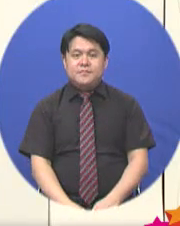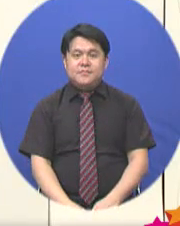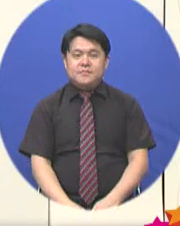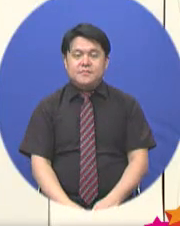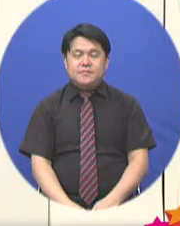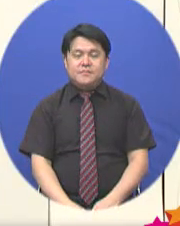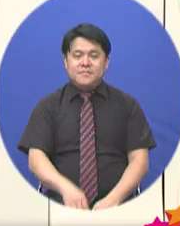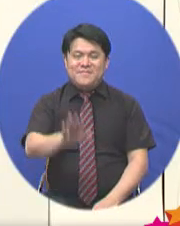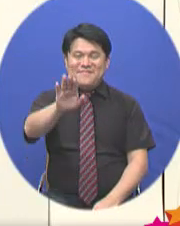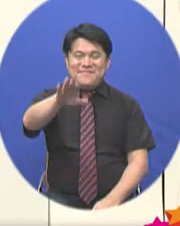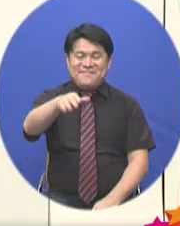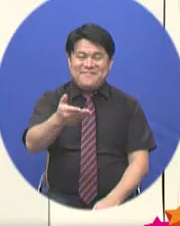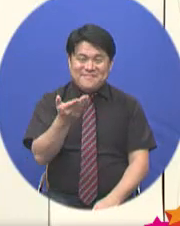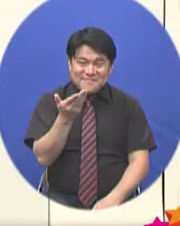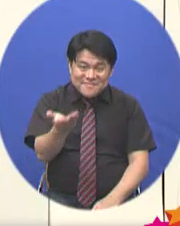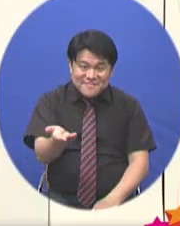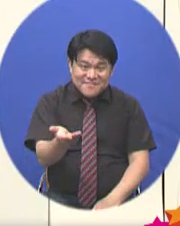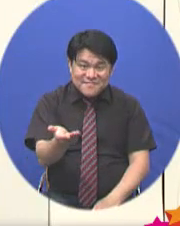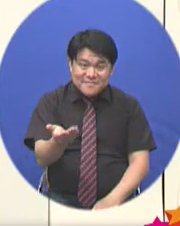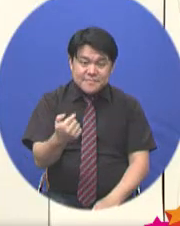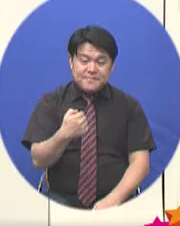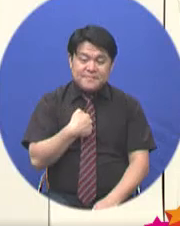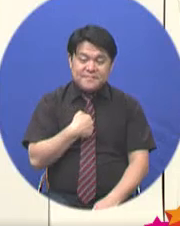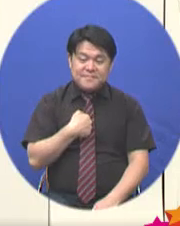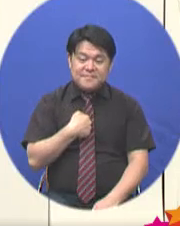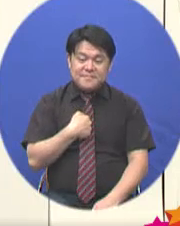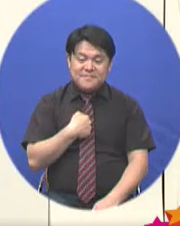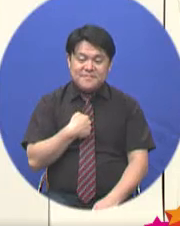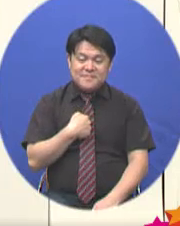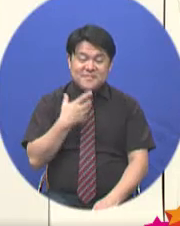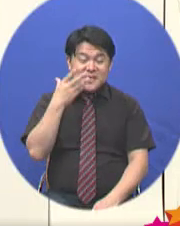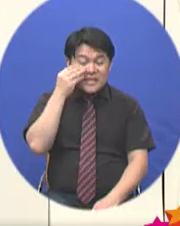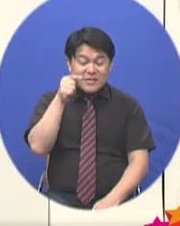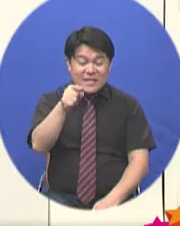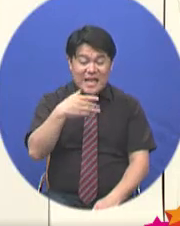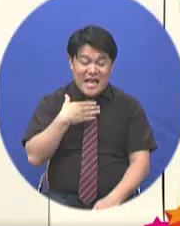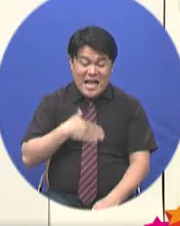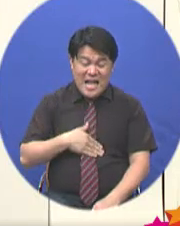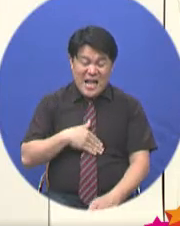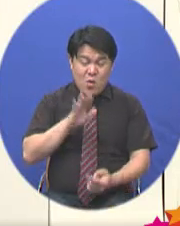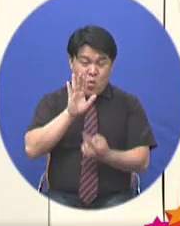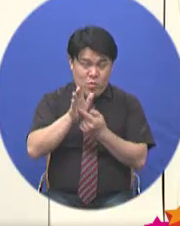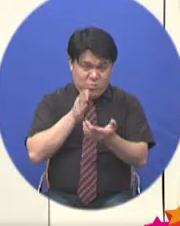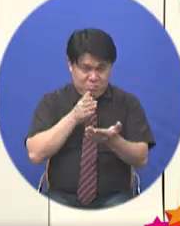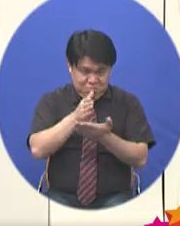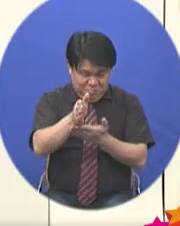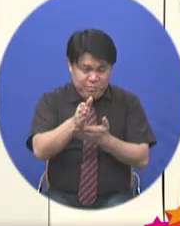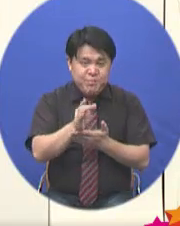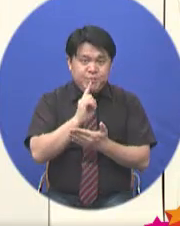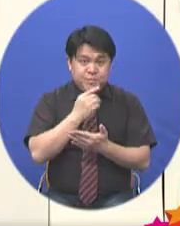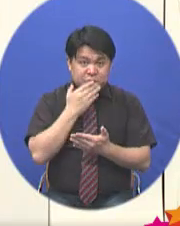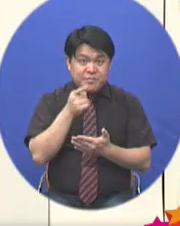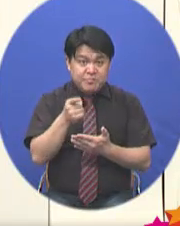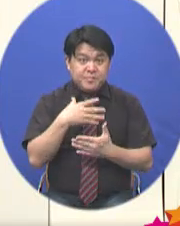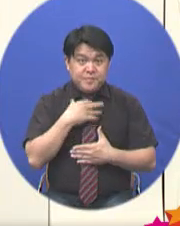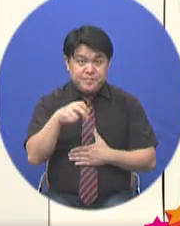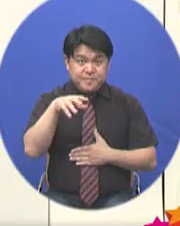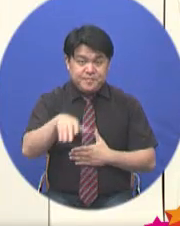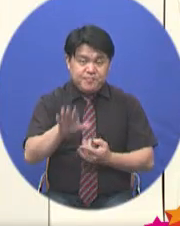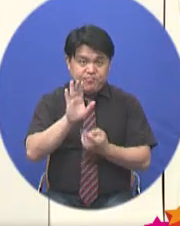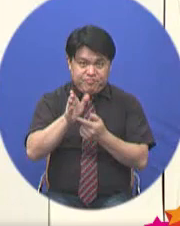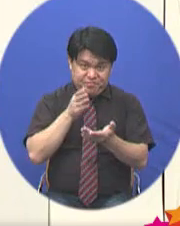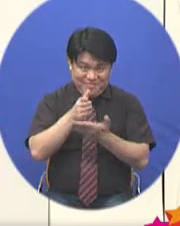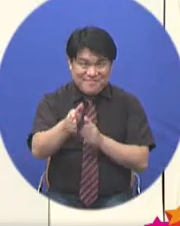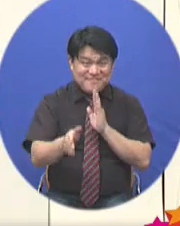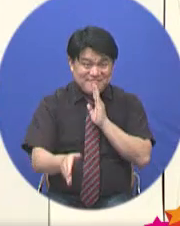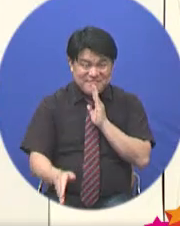그래가지고. 자, 어쨌든 우리 서동철님은 제가 아주 낯익은 이름이기 때문에 홍보대사라고 말씀드려 안산의 홍보대사셔.